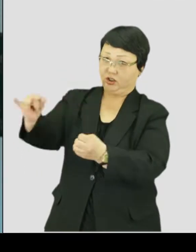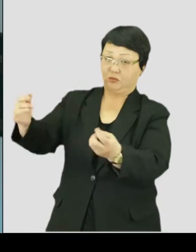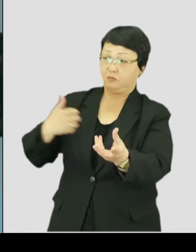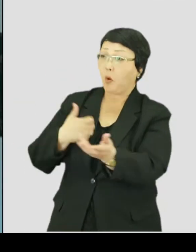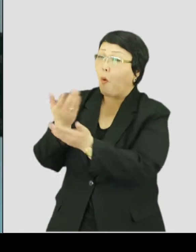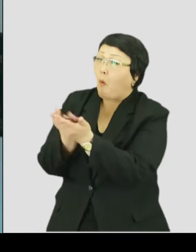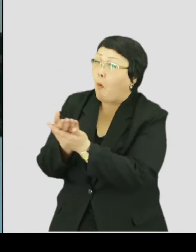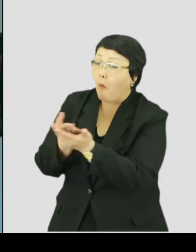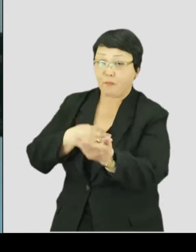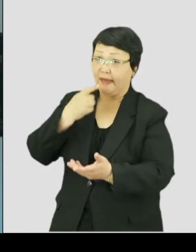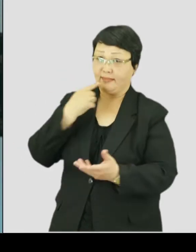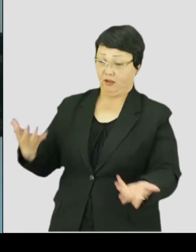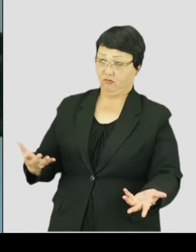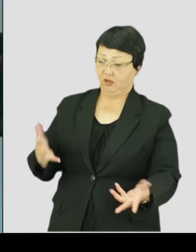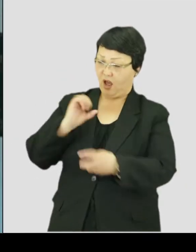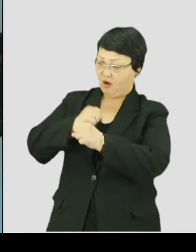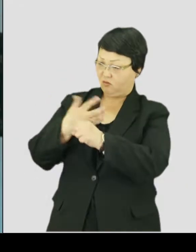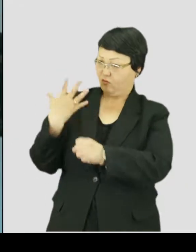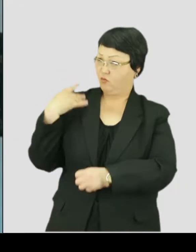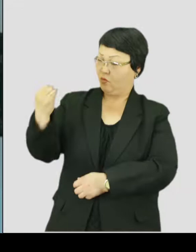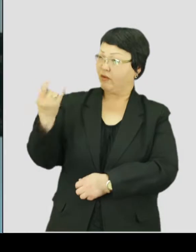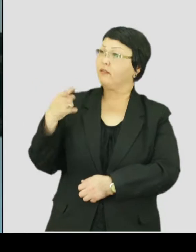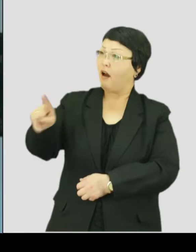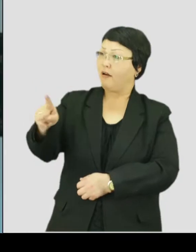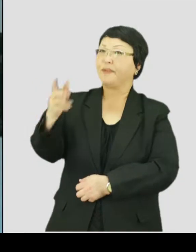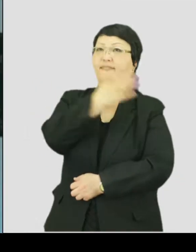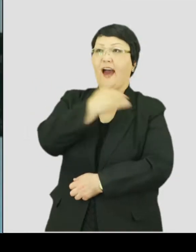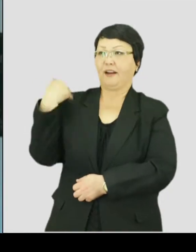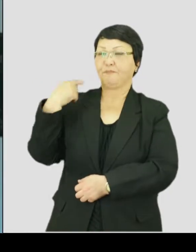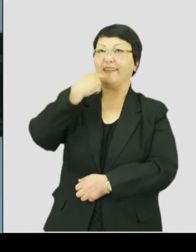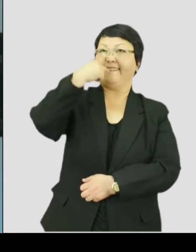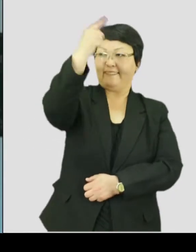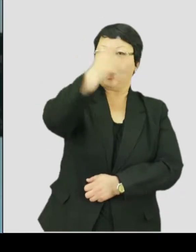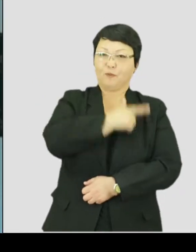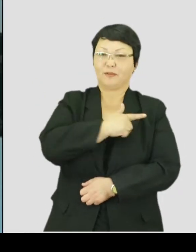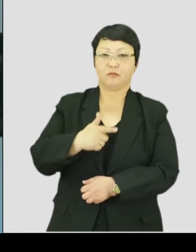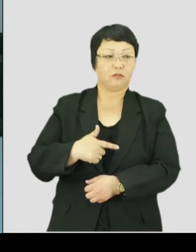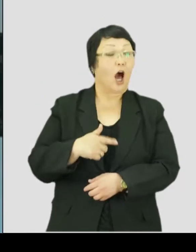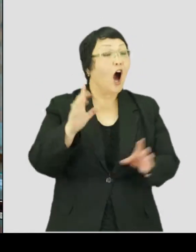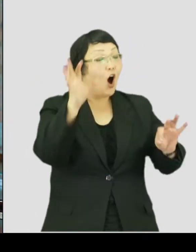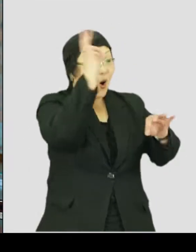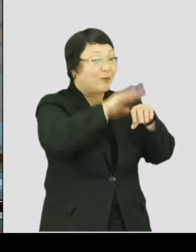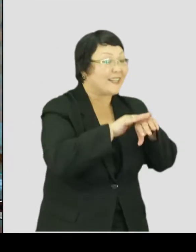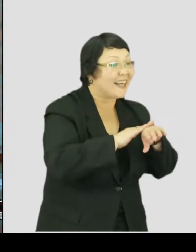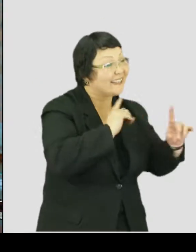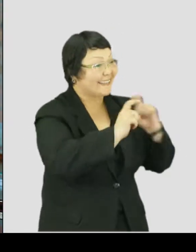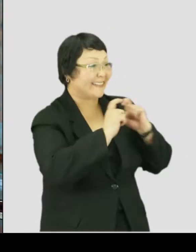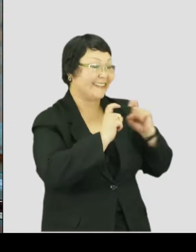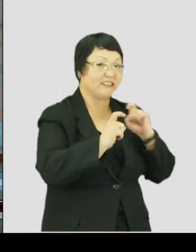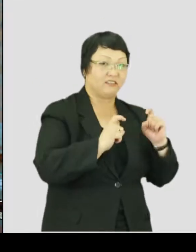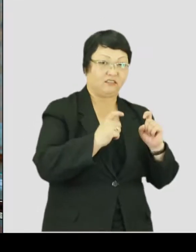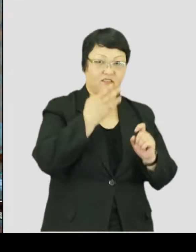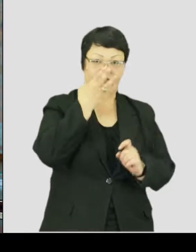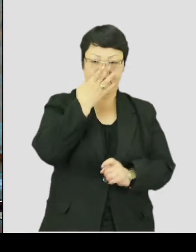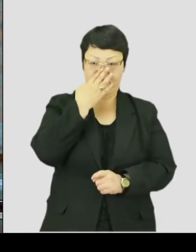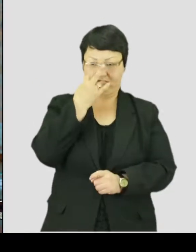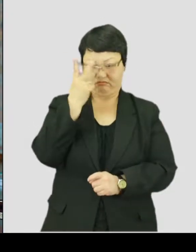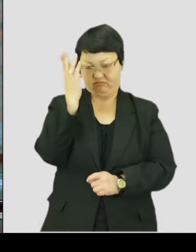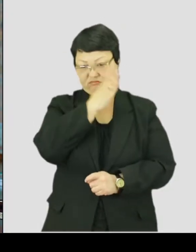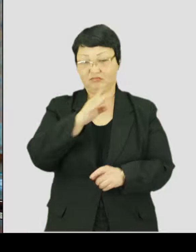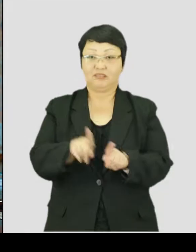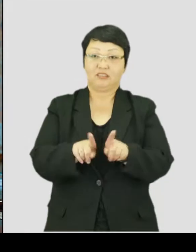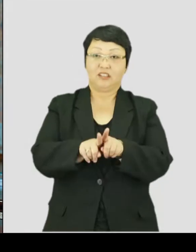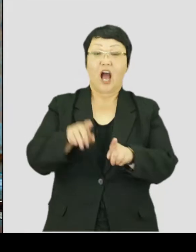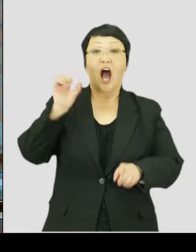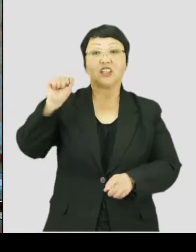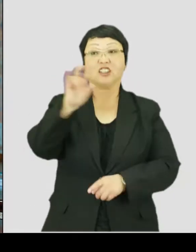гуугаагүй яасан хариуцлагагүй би та нарыг дээш мэдэгдэн гэхэд шаалаа өөр болоод хувирна. Арчилсан нийгэмдэх төрийн байгууллага бол нэг эрдэмтэн